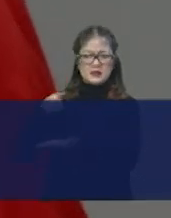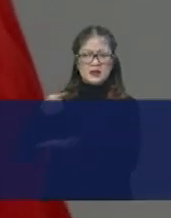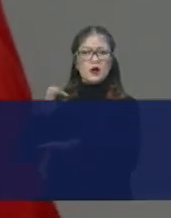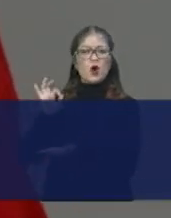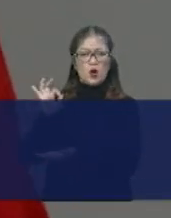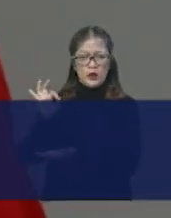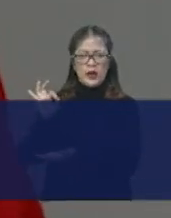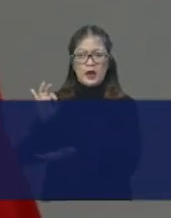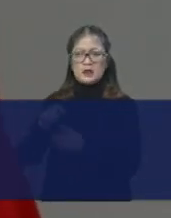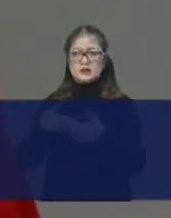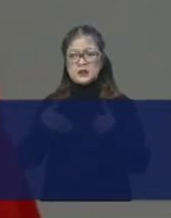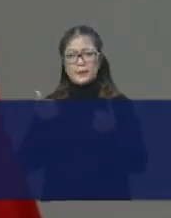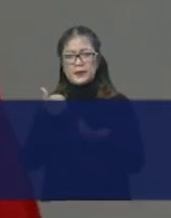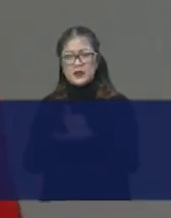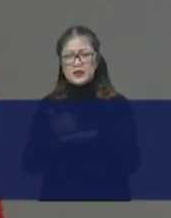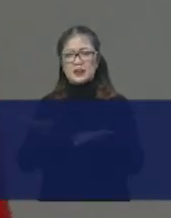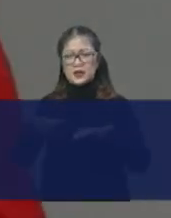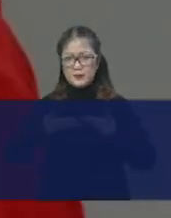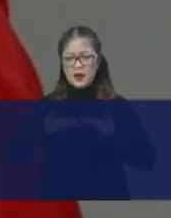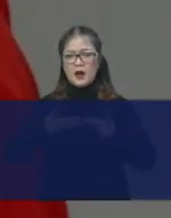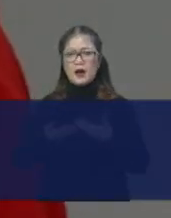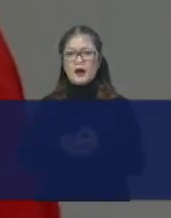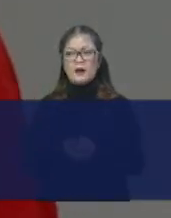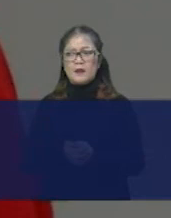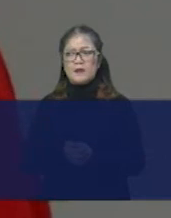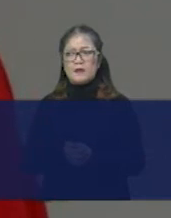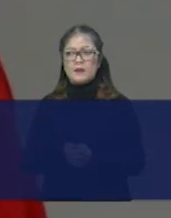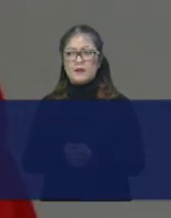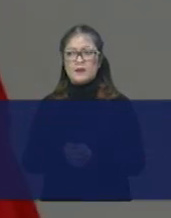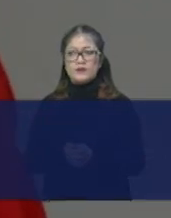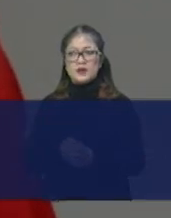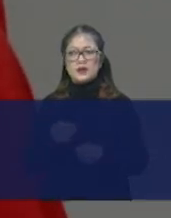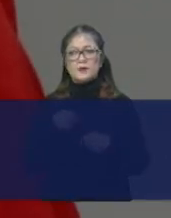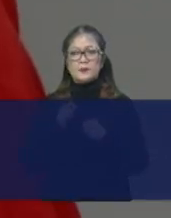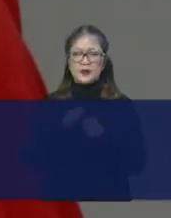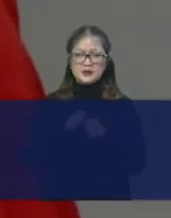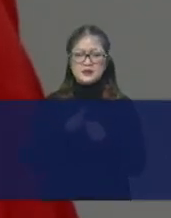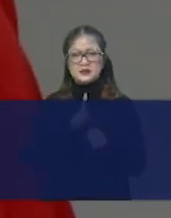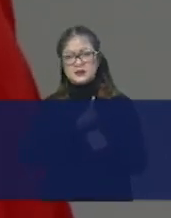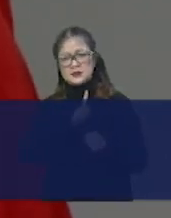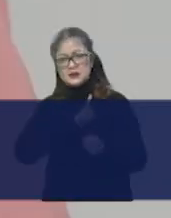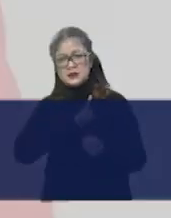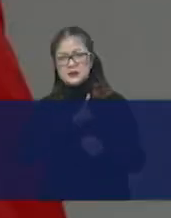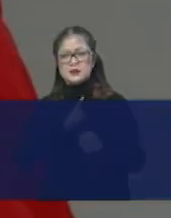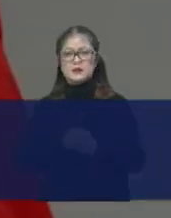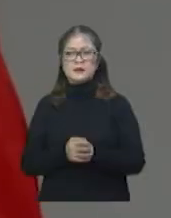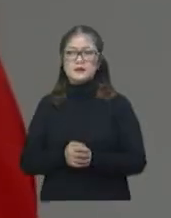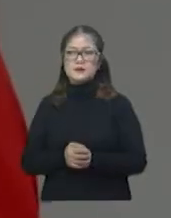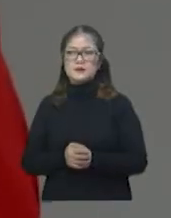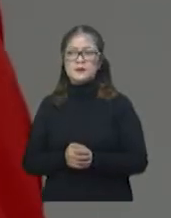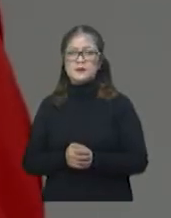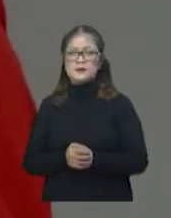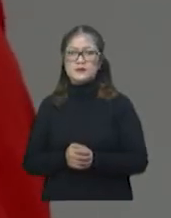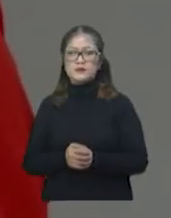yang rasanya saya harus memperbaiki. Dan tentu saja yang kedua, semua